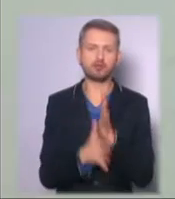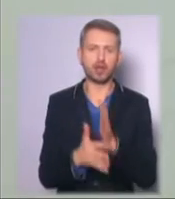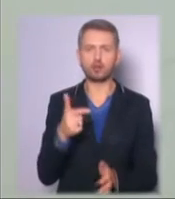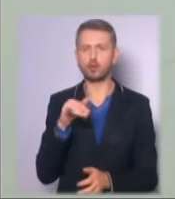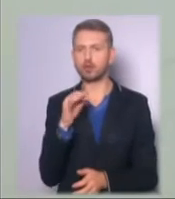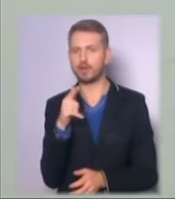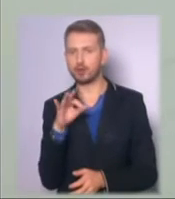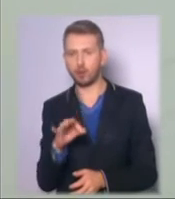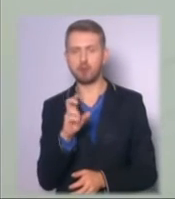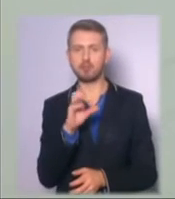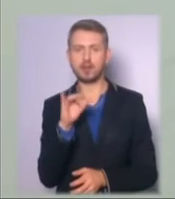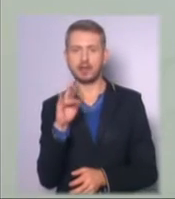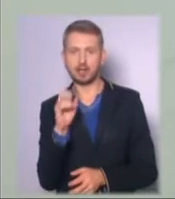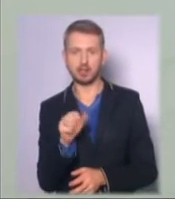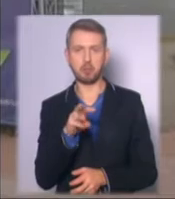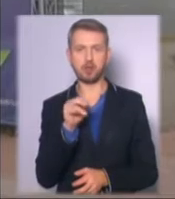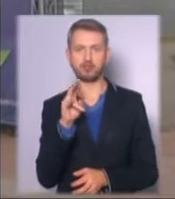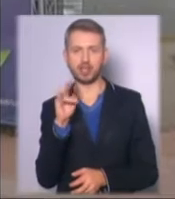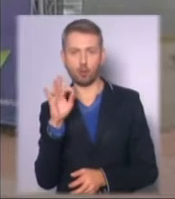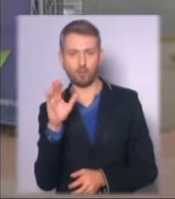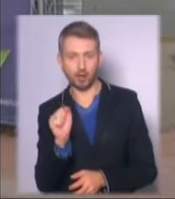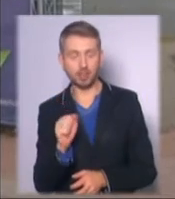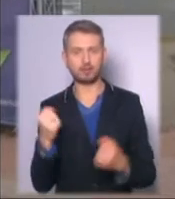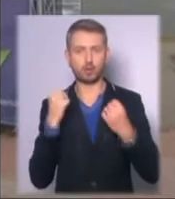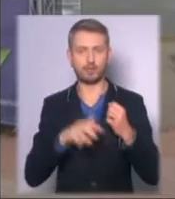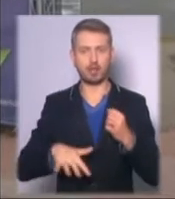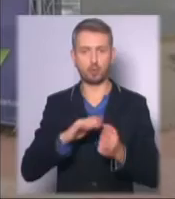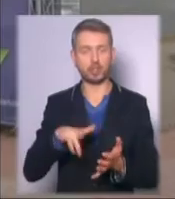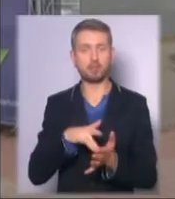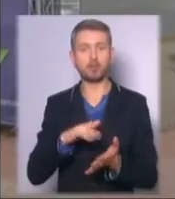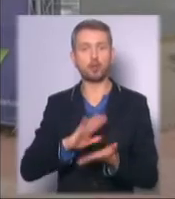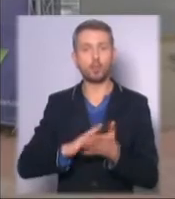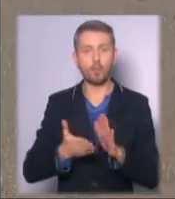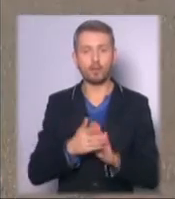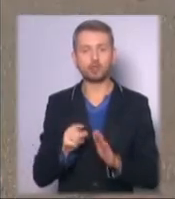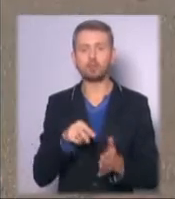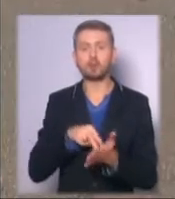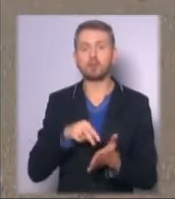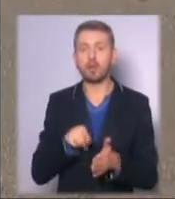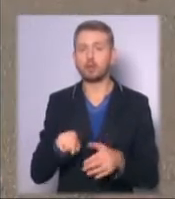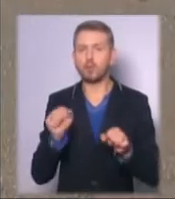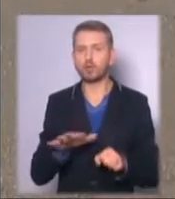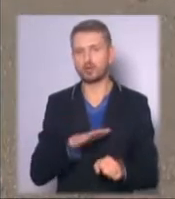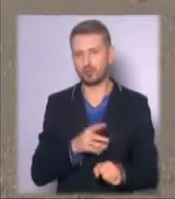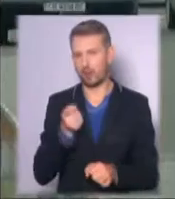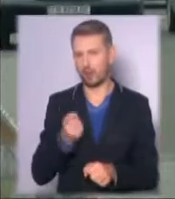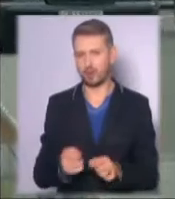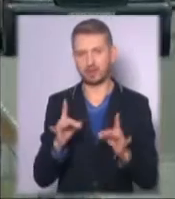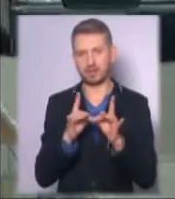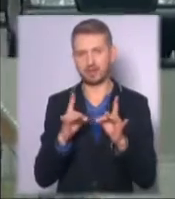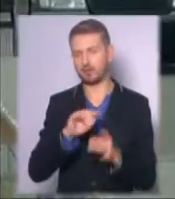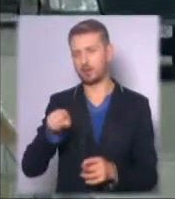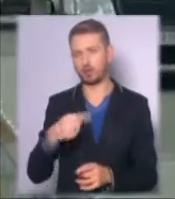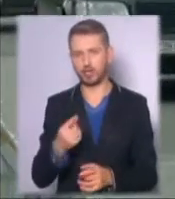Грушевського, басейні, Мечникова та спортивній площі. Місто домовилось, аби припаркуватись там можна було лише за 10 гривень за годину. Наталія Сарданова,